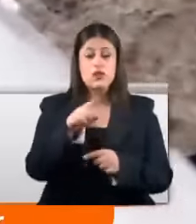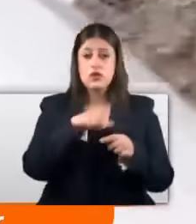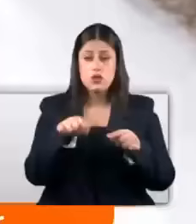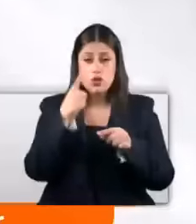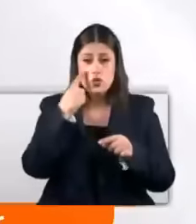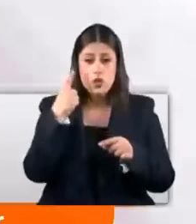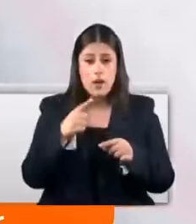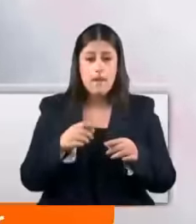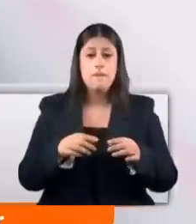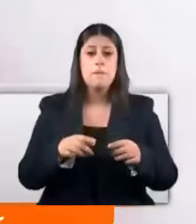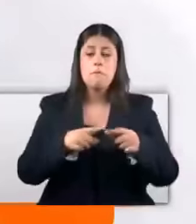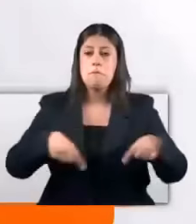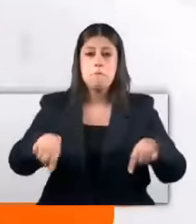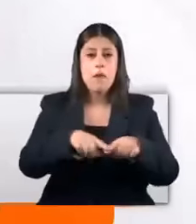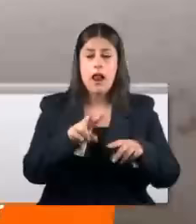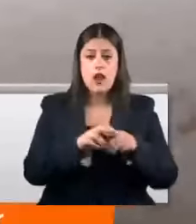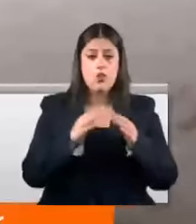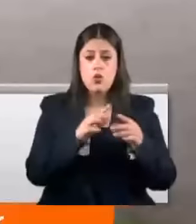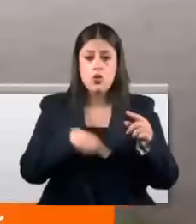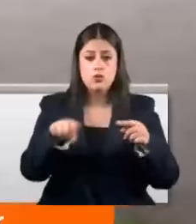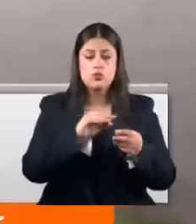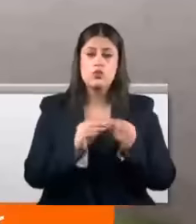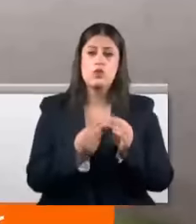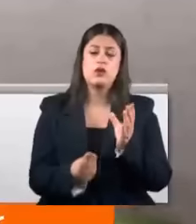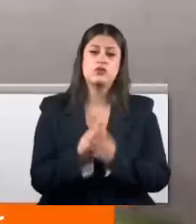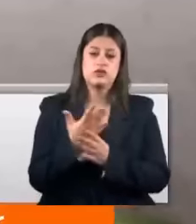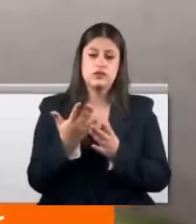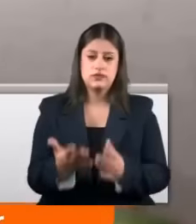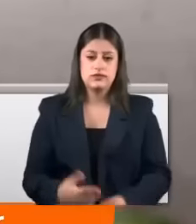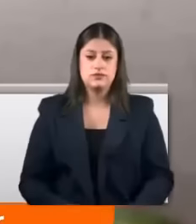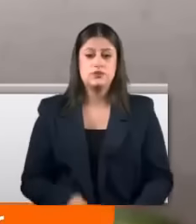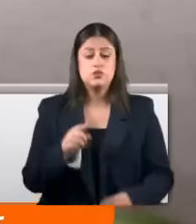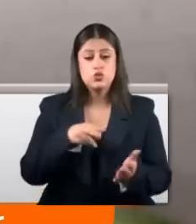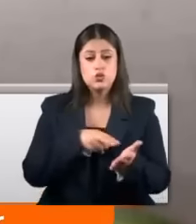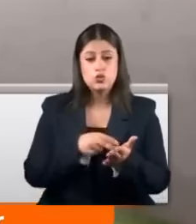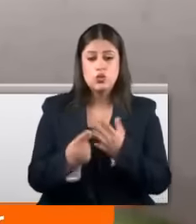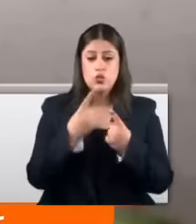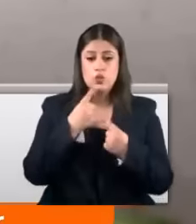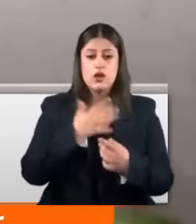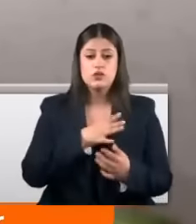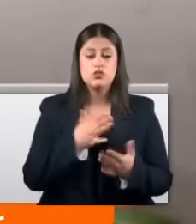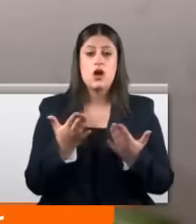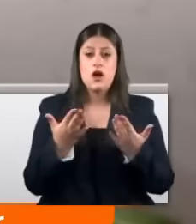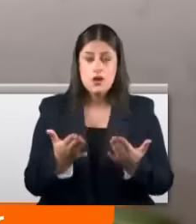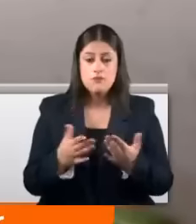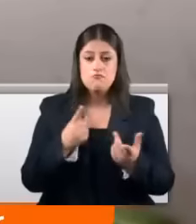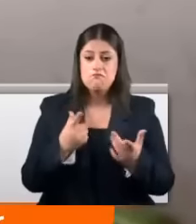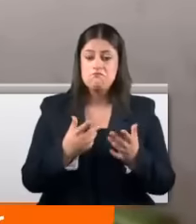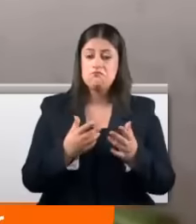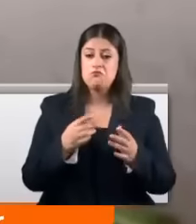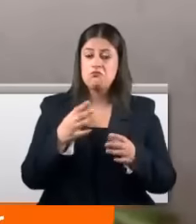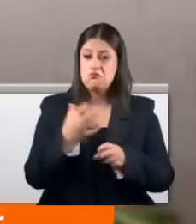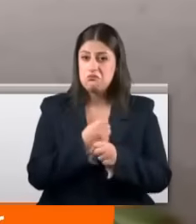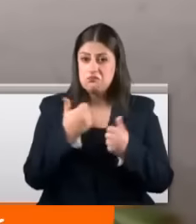de mahallelinin başına dert açtı. Şimdi Sıla Hanım'la yürüyerek röportaj yapmak istiyoruz ama ne kadar başarılı olabileceğimizi